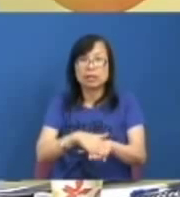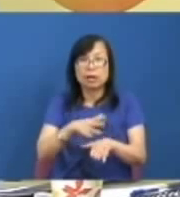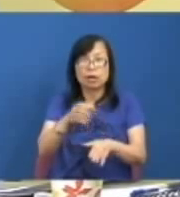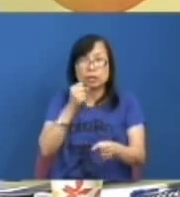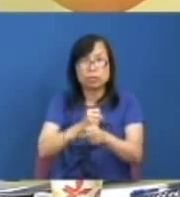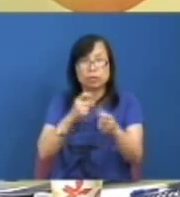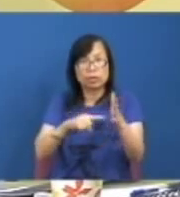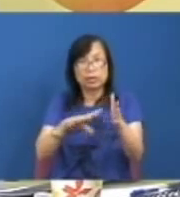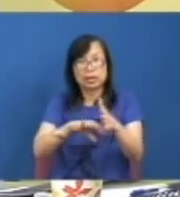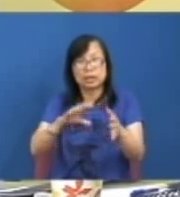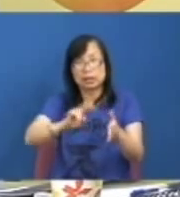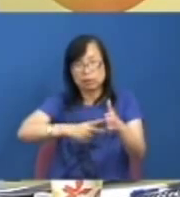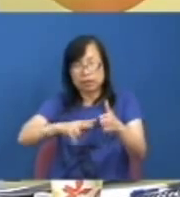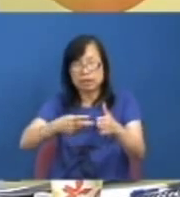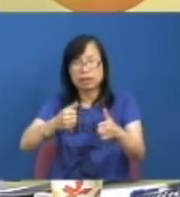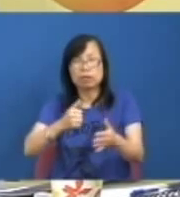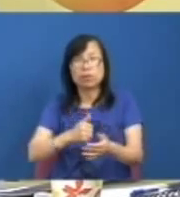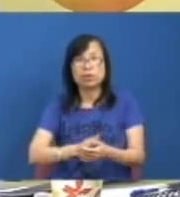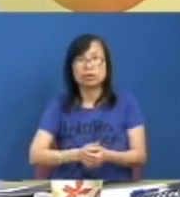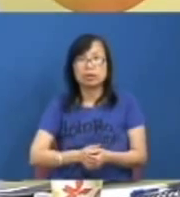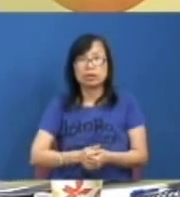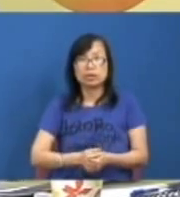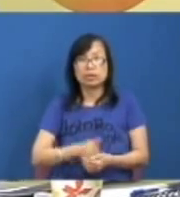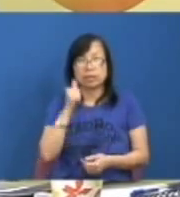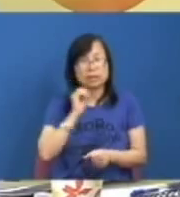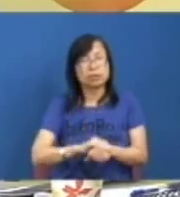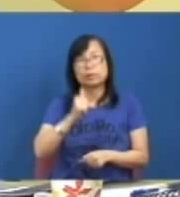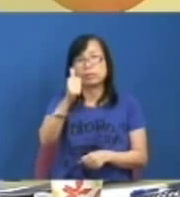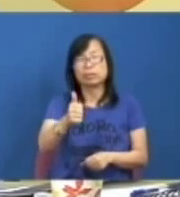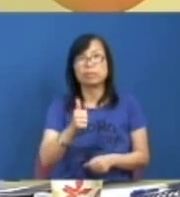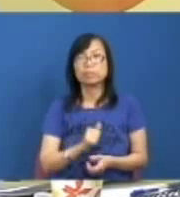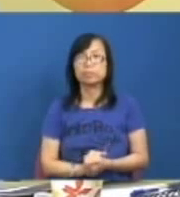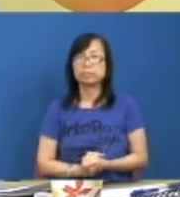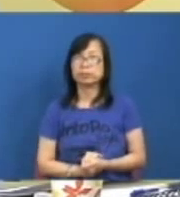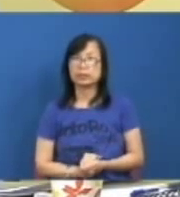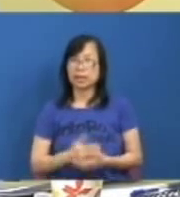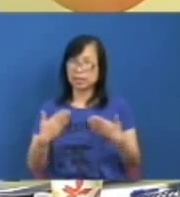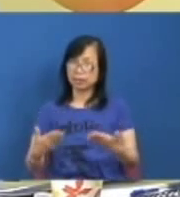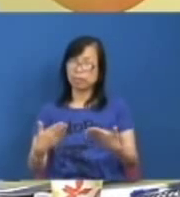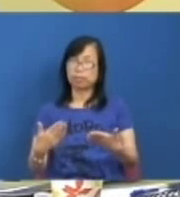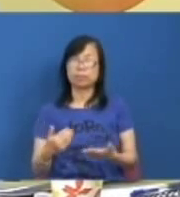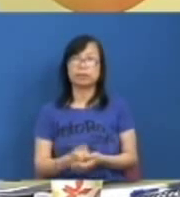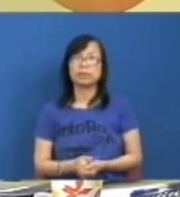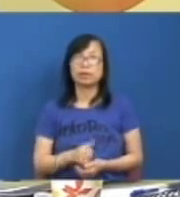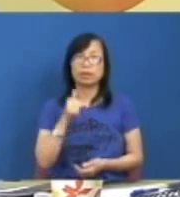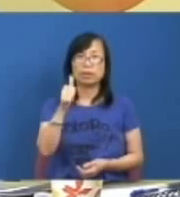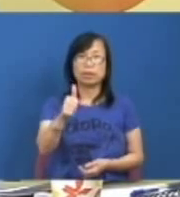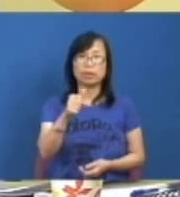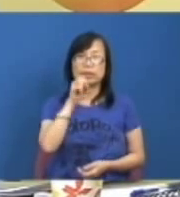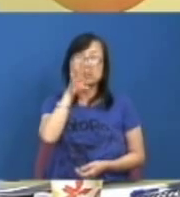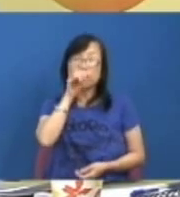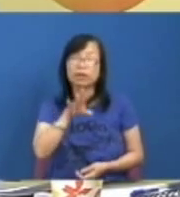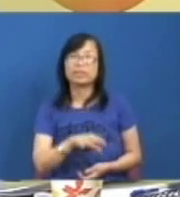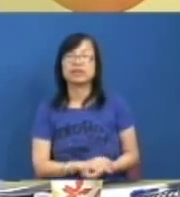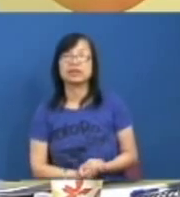力維修。咁我諗呢個仲係上策，同埋理論上真係可以做得到噶嘛。 OK， 咁咧呢方面亦都係一個好好嘅温馨提示啊。